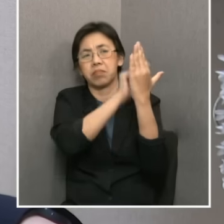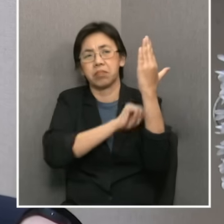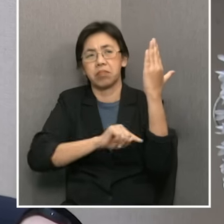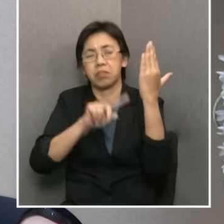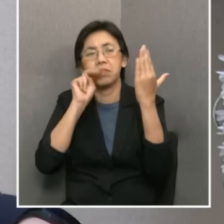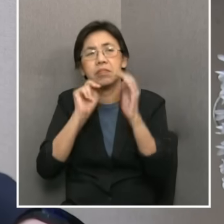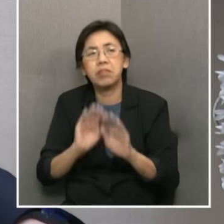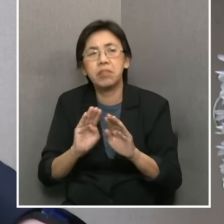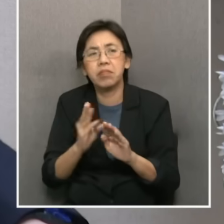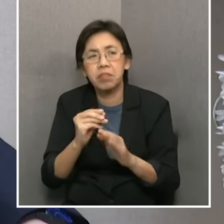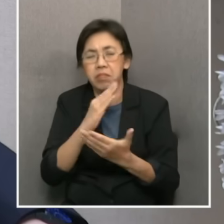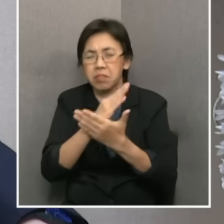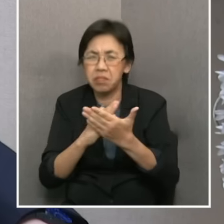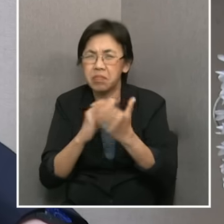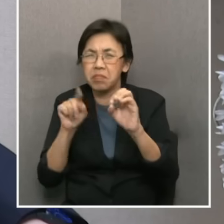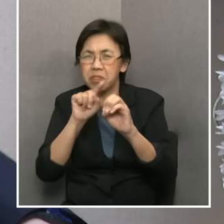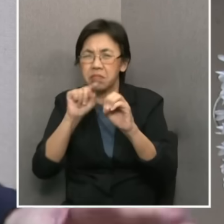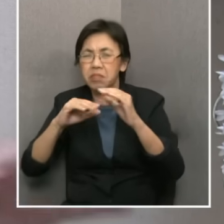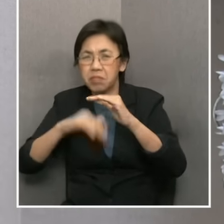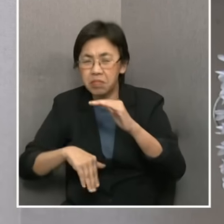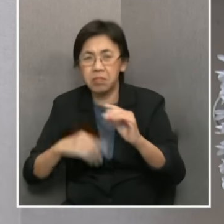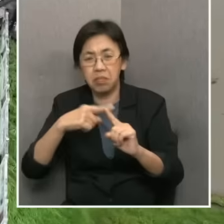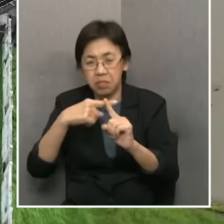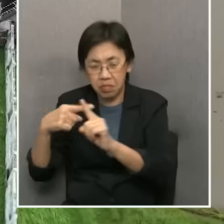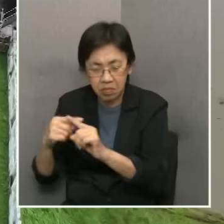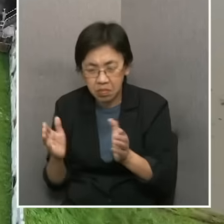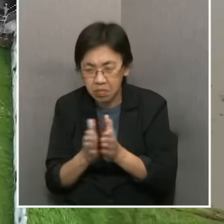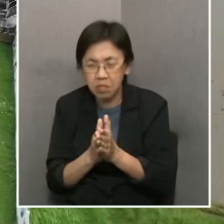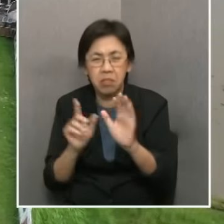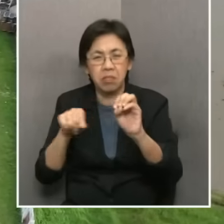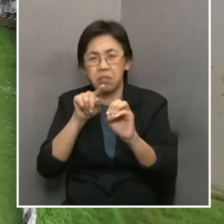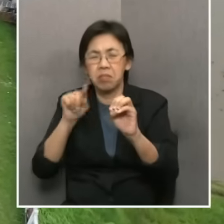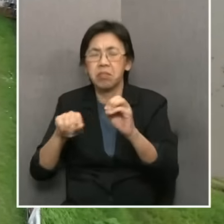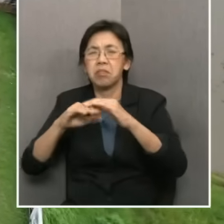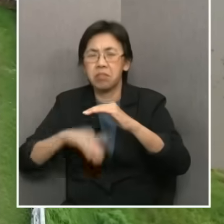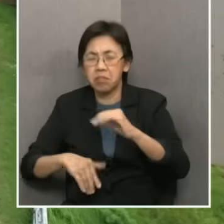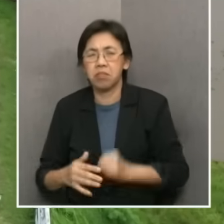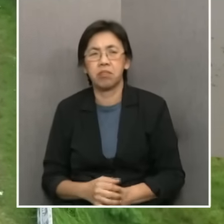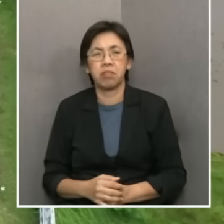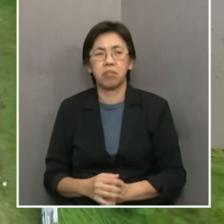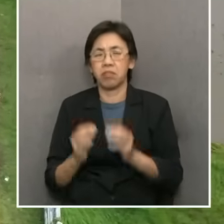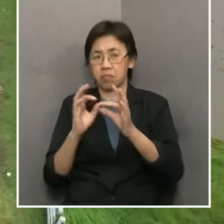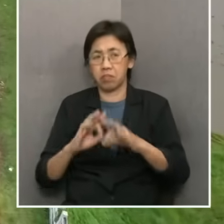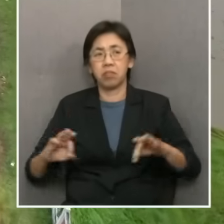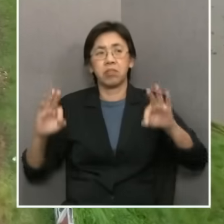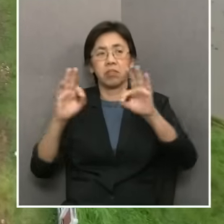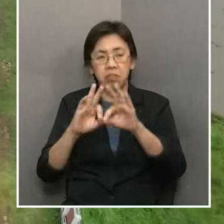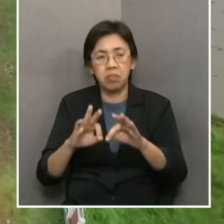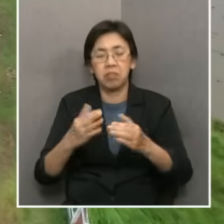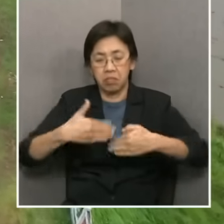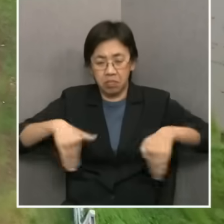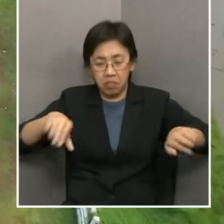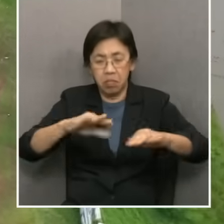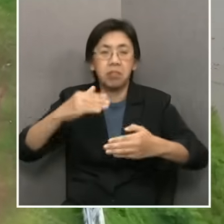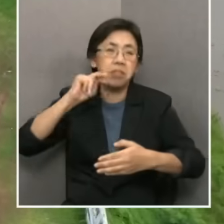าณน้ำอยู่ไม่ถึงครึ่งอ่างนะครับ ตอนนี้รวมกันทั้งหมดใช่ ไหมรวมกันทั้งหมดไม่ถึงครึ่งอ่างแล้วที่ด้วยสำคัญเองก็คือในอ่างขนาดใหญ่